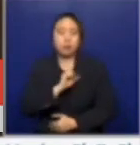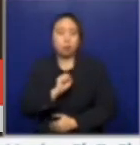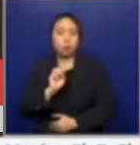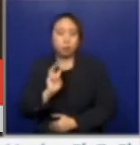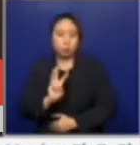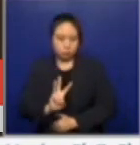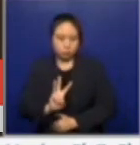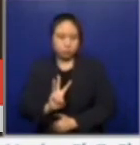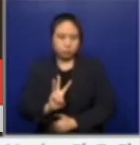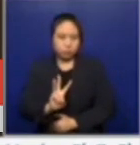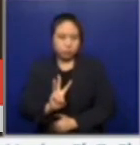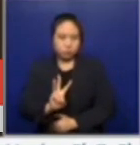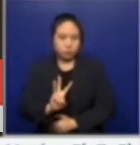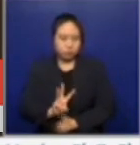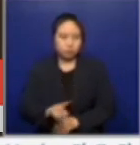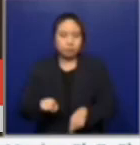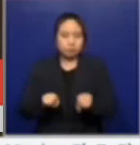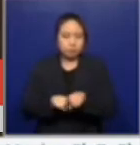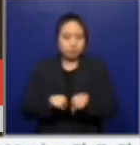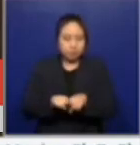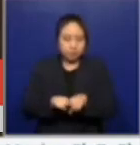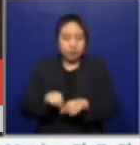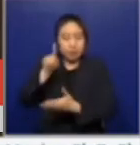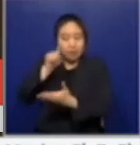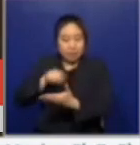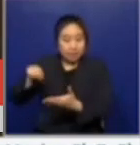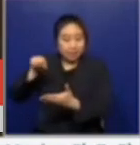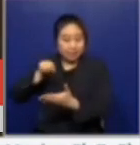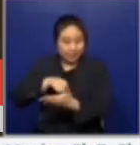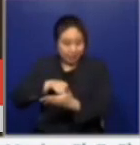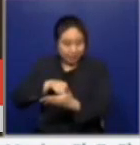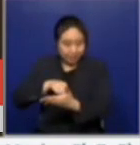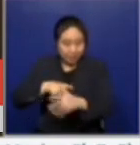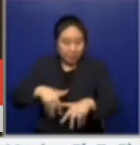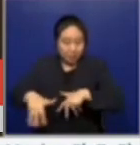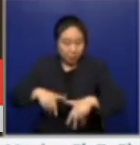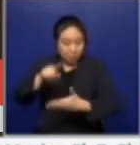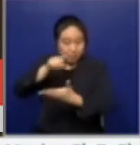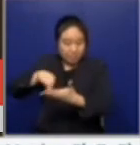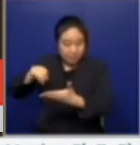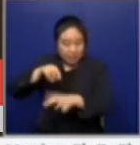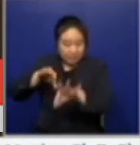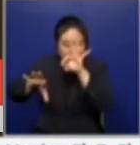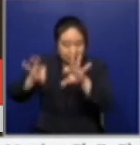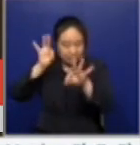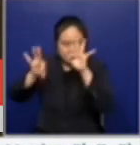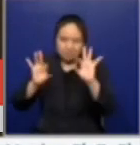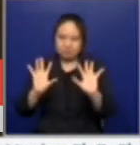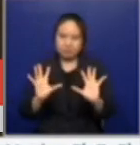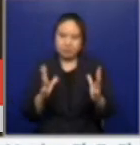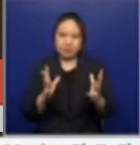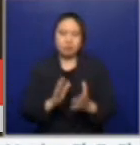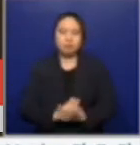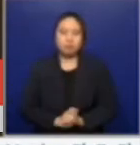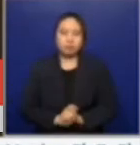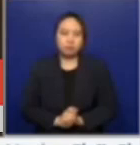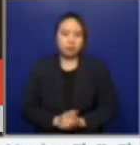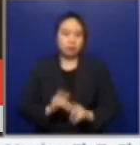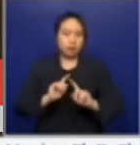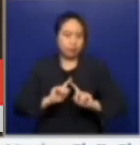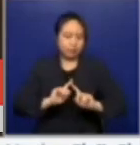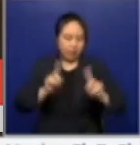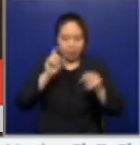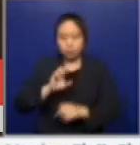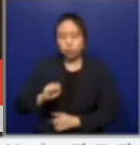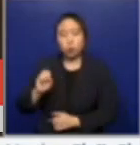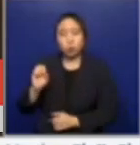มิได้มีที่มาจากการเลือกตั้งของประชาชนเหมือนกับสมาชิกสภาผู้แทนราษ